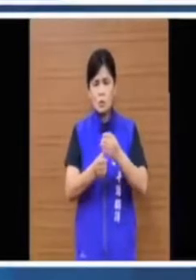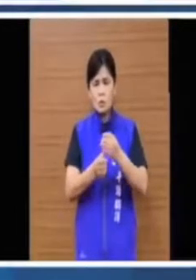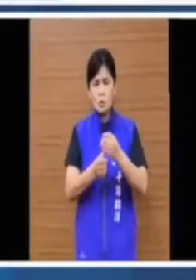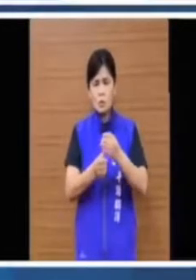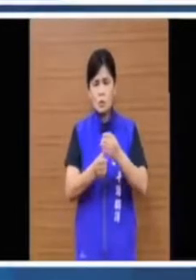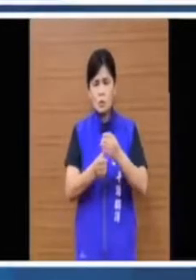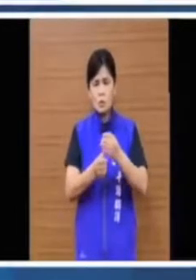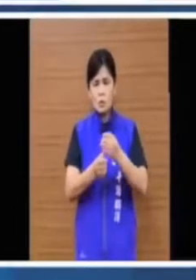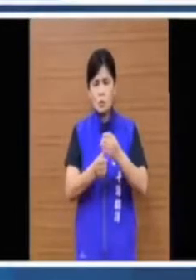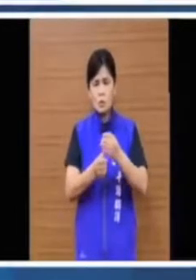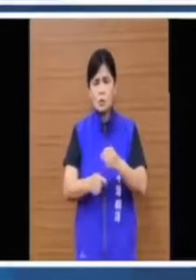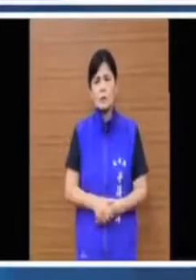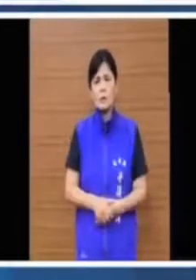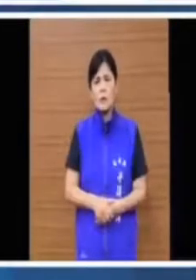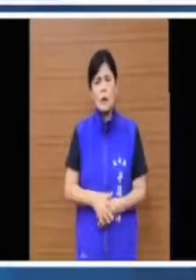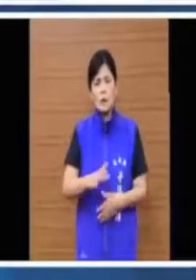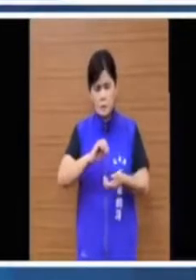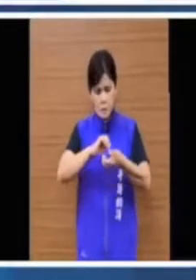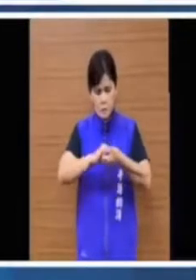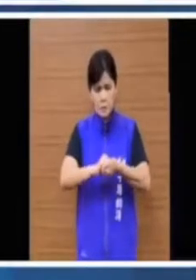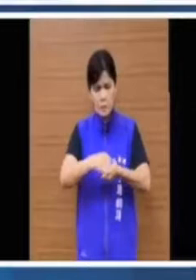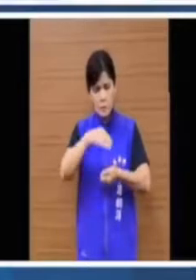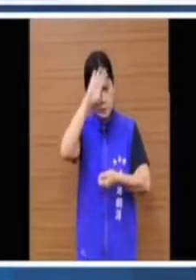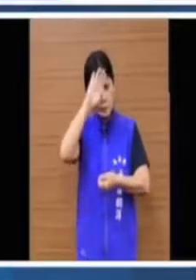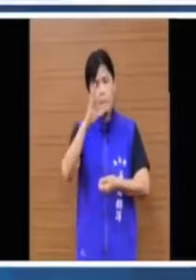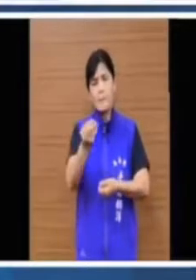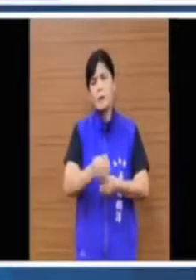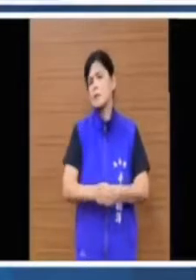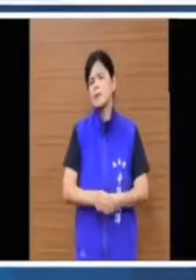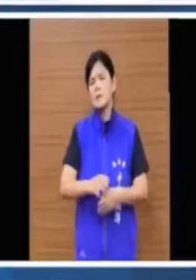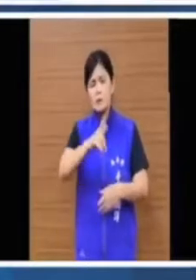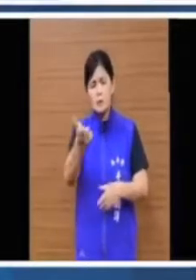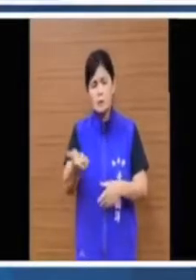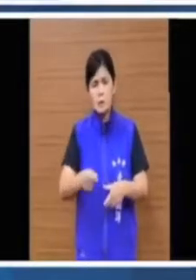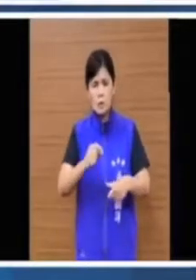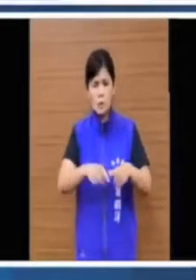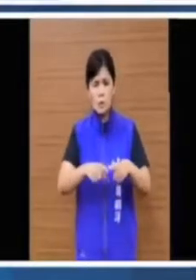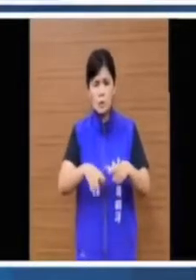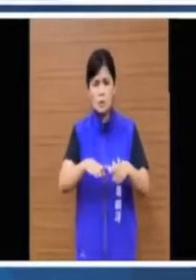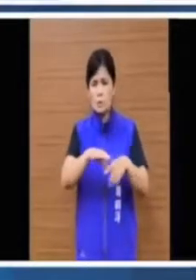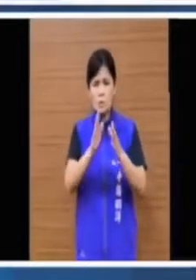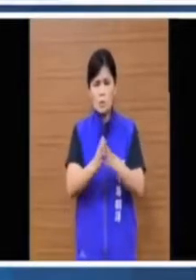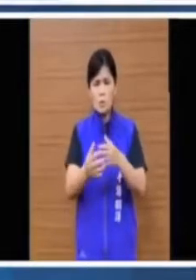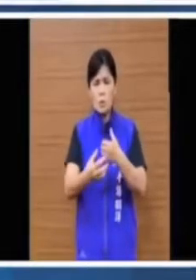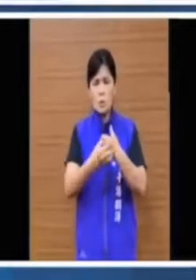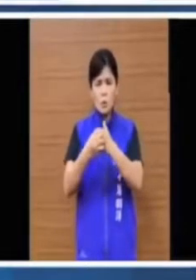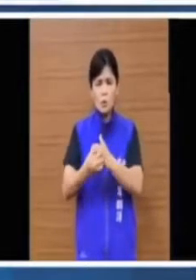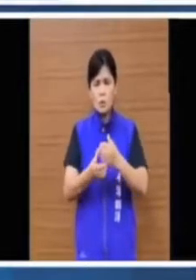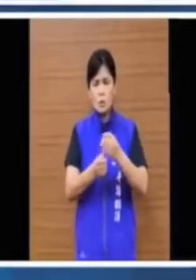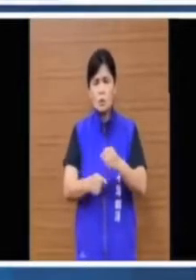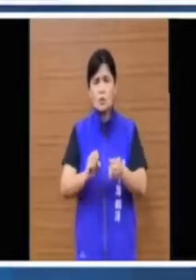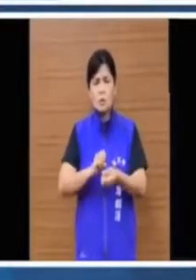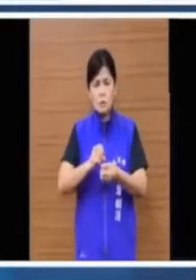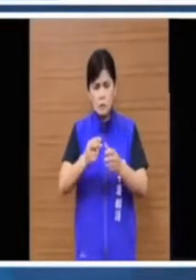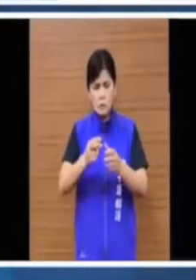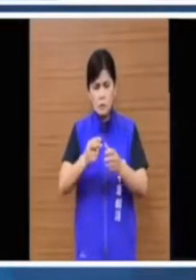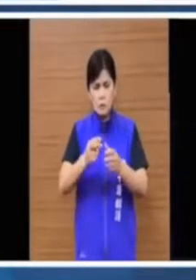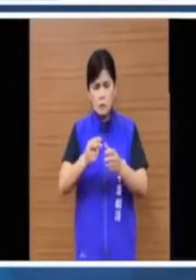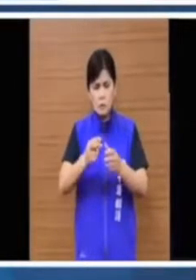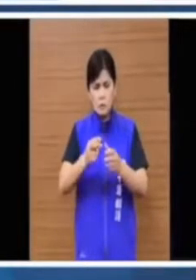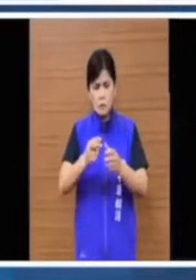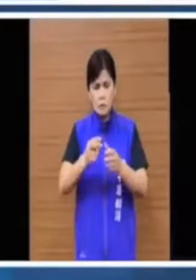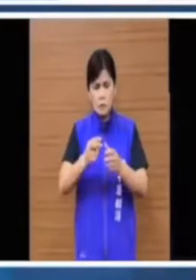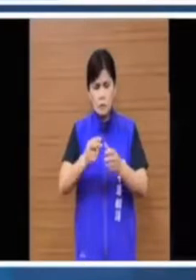明。其他的企业情形，稍后会由卫生局来跟各位做个说明。那